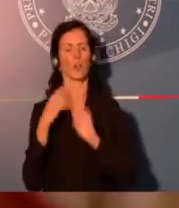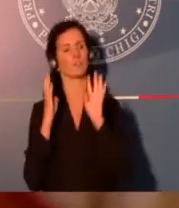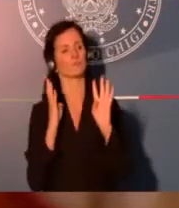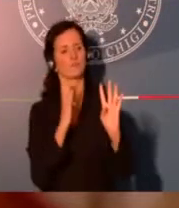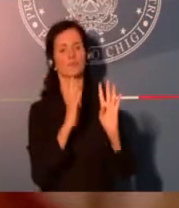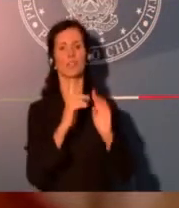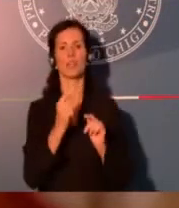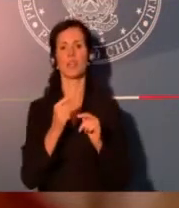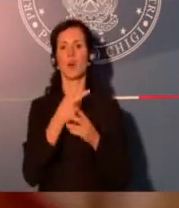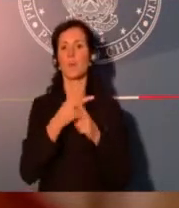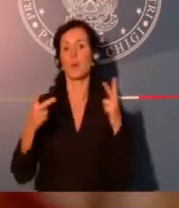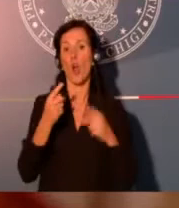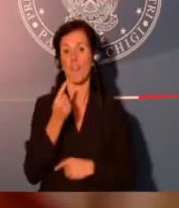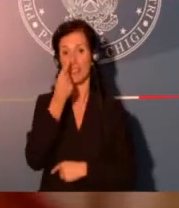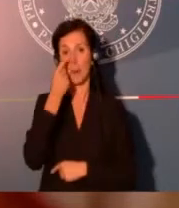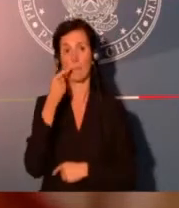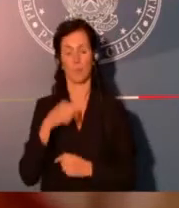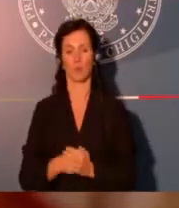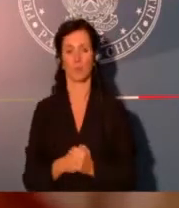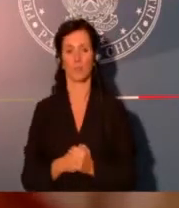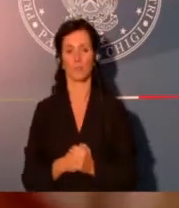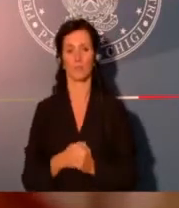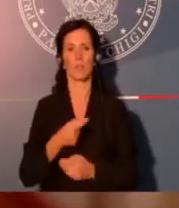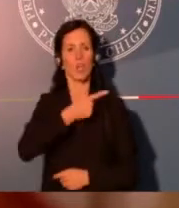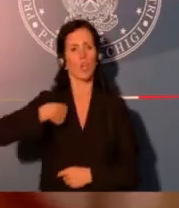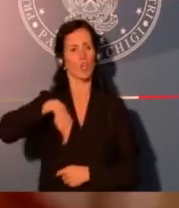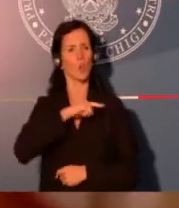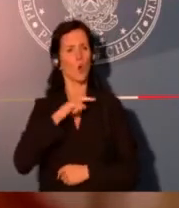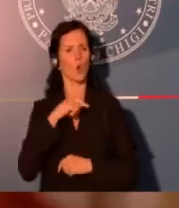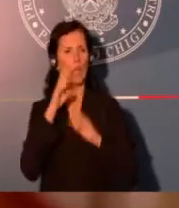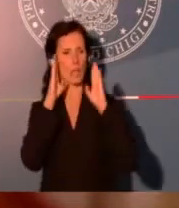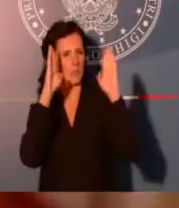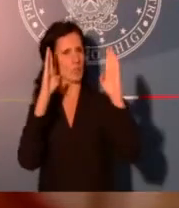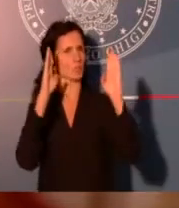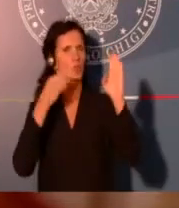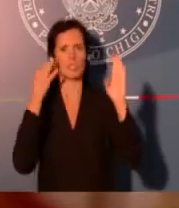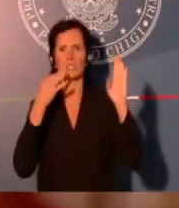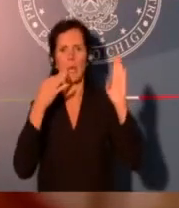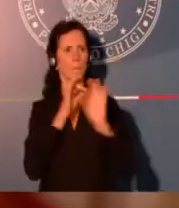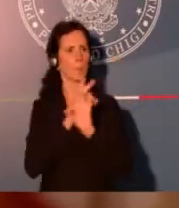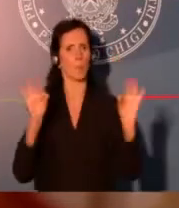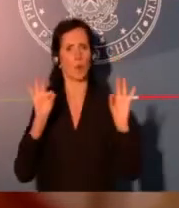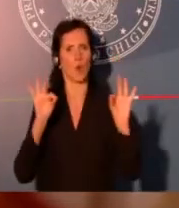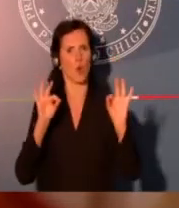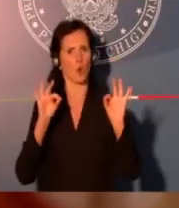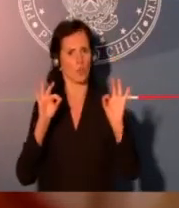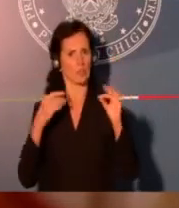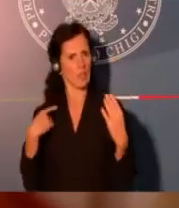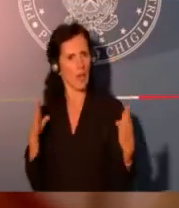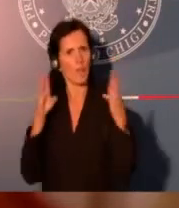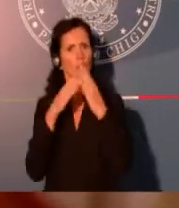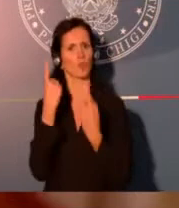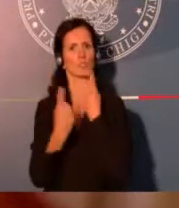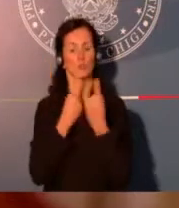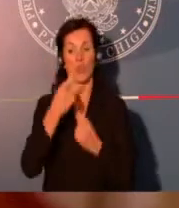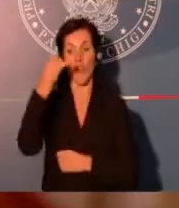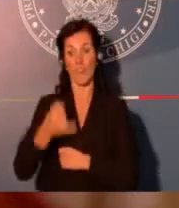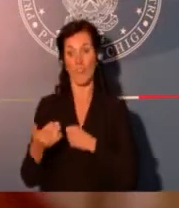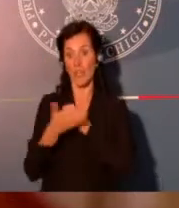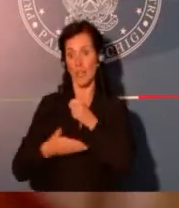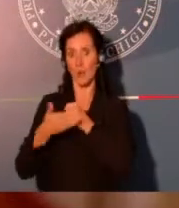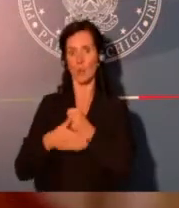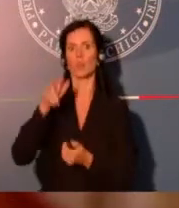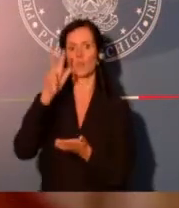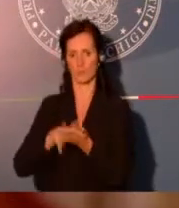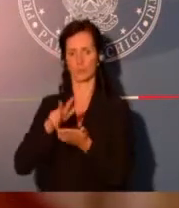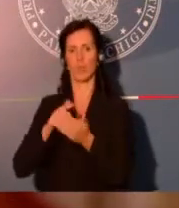tampone. Non abbiamo mai abbassato la guardia. A fine luglio abbiamo deliberato la proroga dello